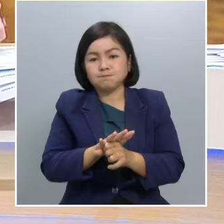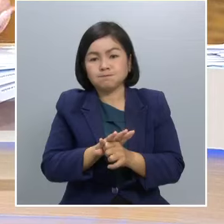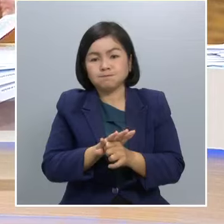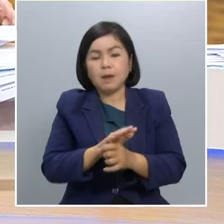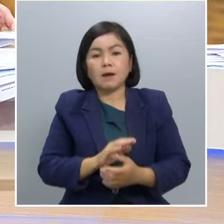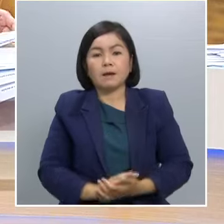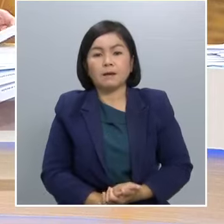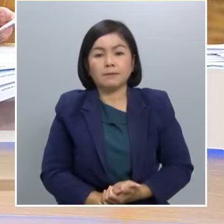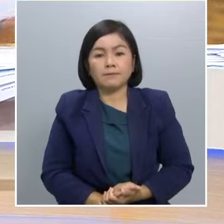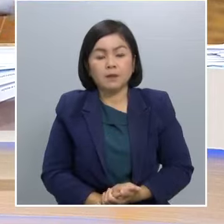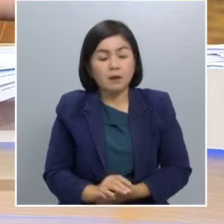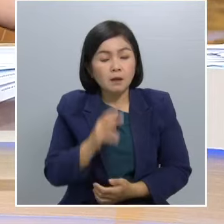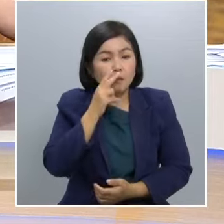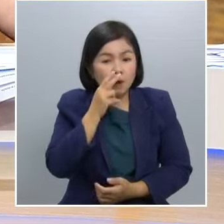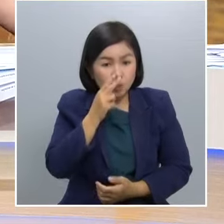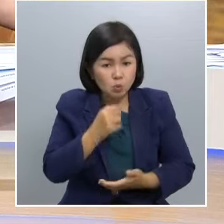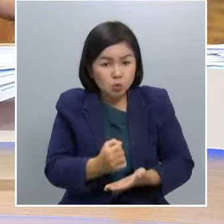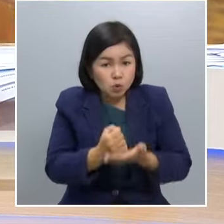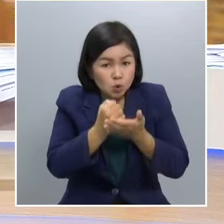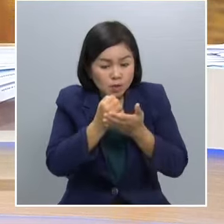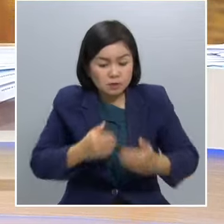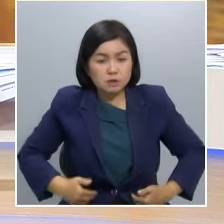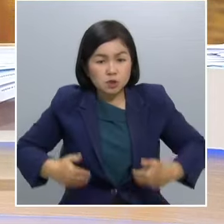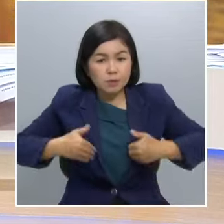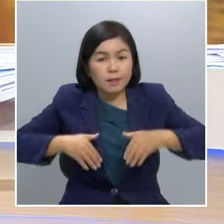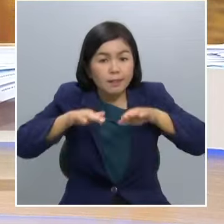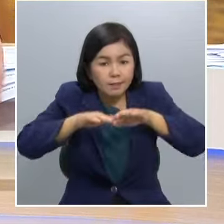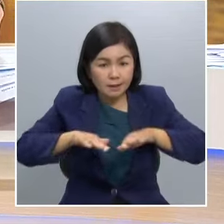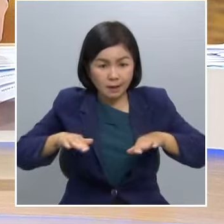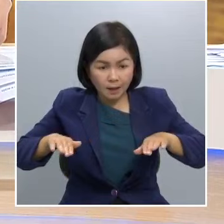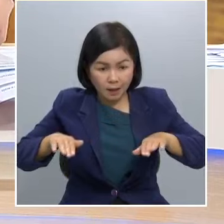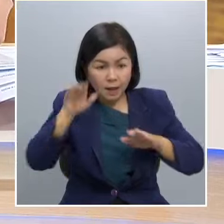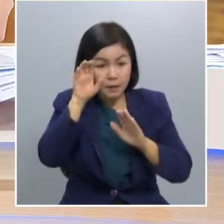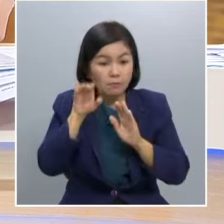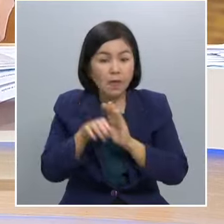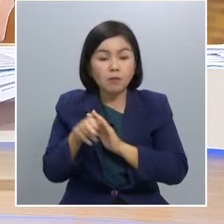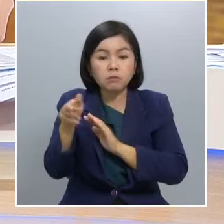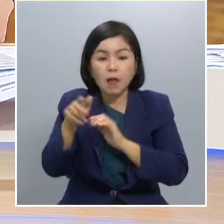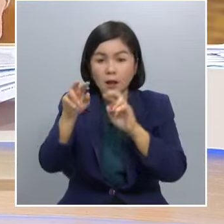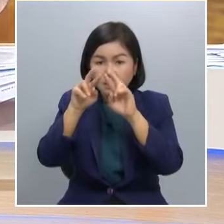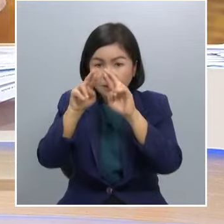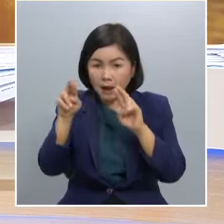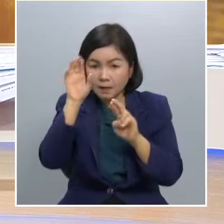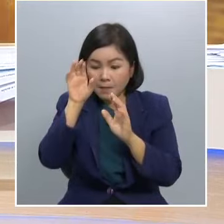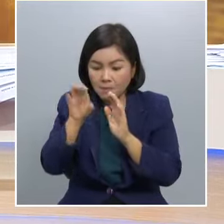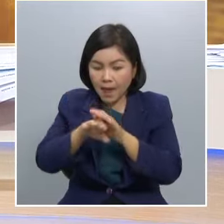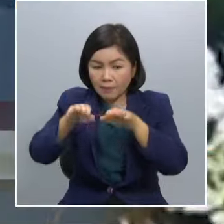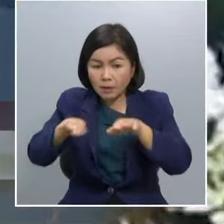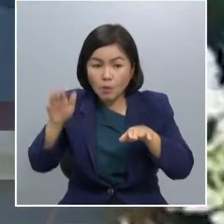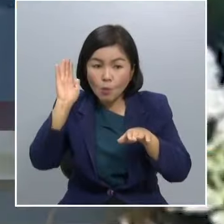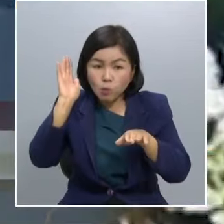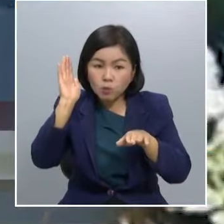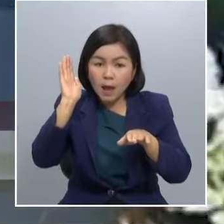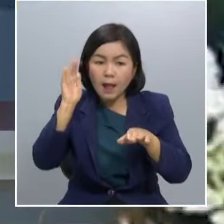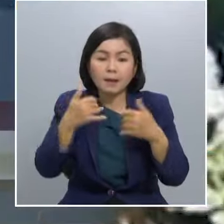ท่านผู้ชมมาดูการช่วยชีวิตค่ะเป็นเด็กกล้องวงจรปิดร้านแหงหนึ่งจับภาพเด็กชายเล่นบนเก้าอี้